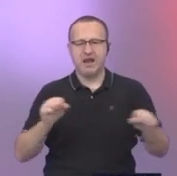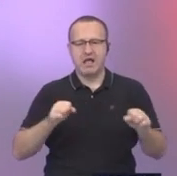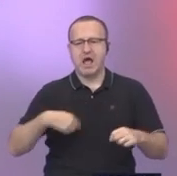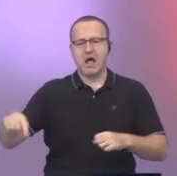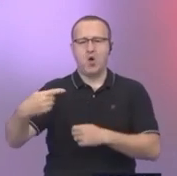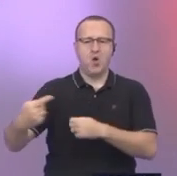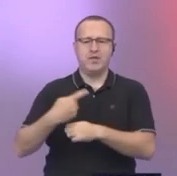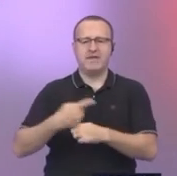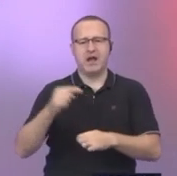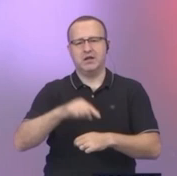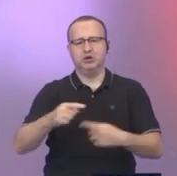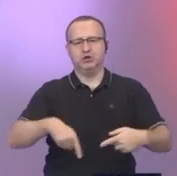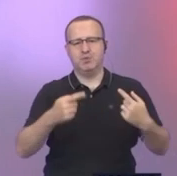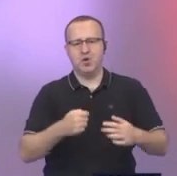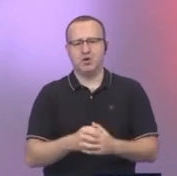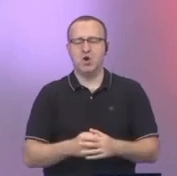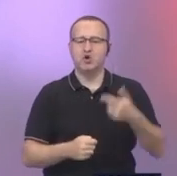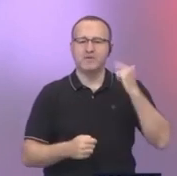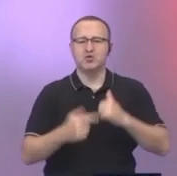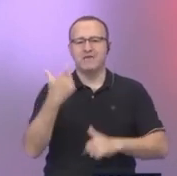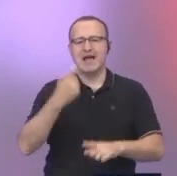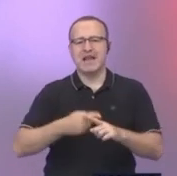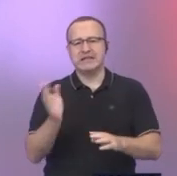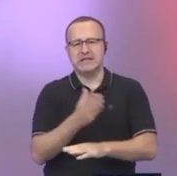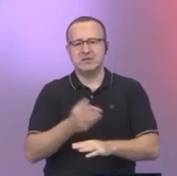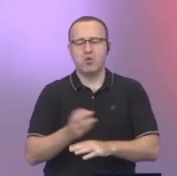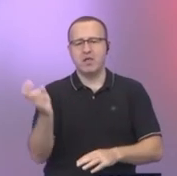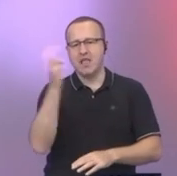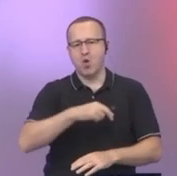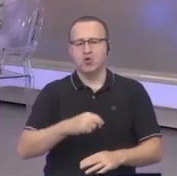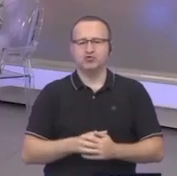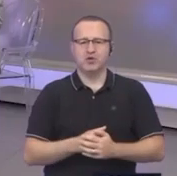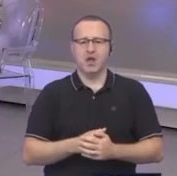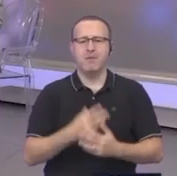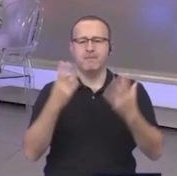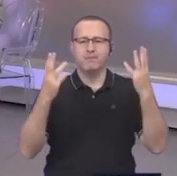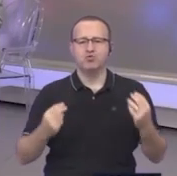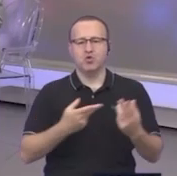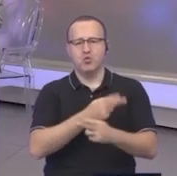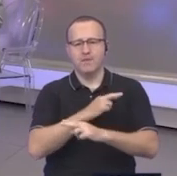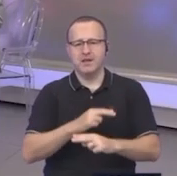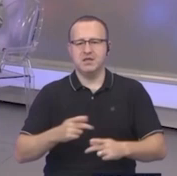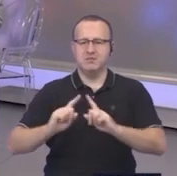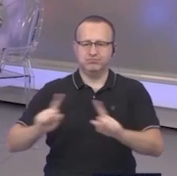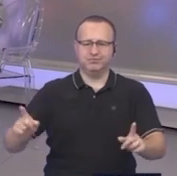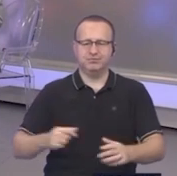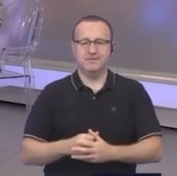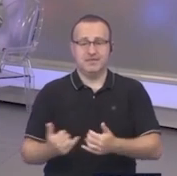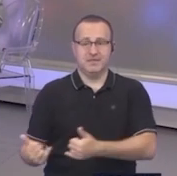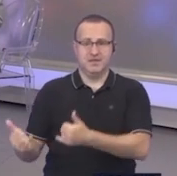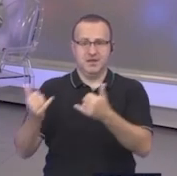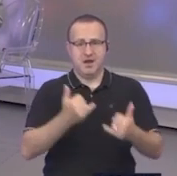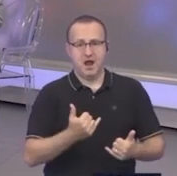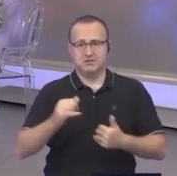svojimi vlastnými spormi a Slovensko dvakrát po sebe bolo najhoršie na svete. No, vláda padla. V počte úmrtí alebo čo. Teraz sme opäť